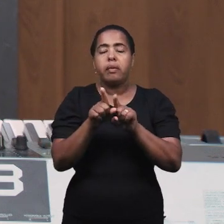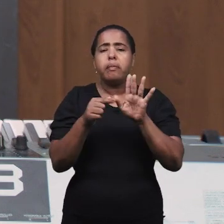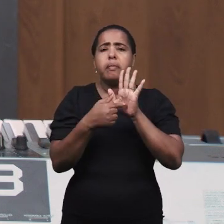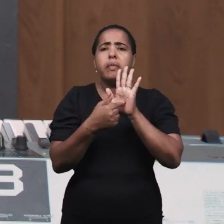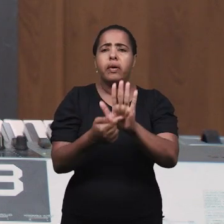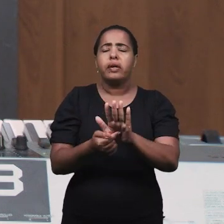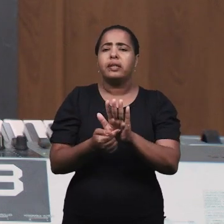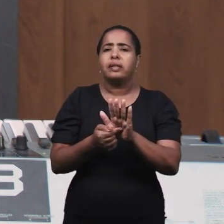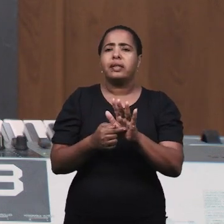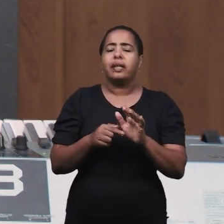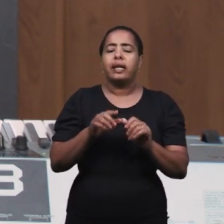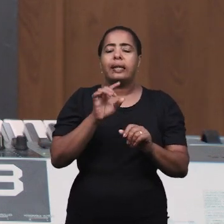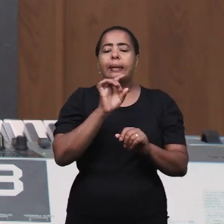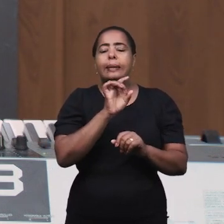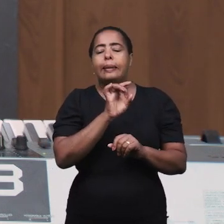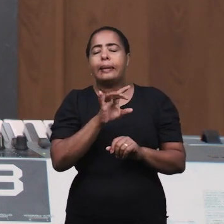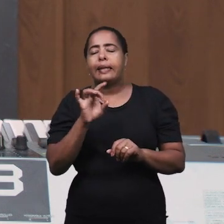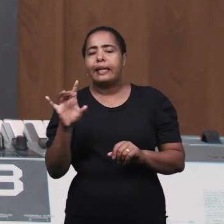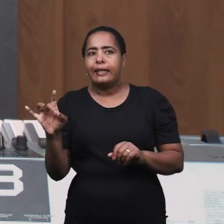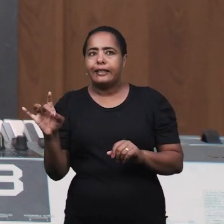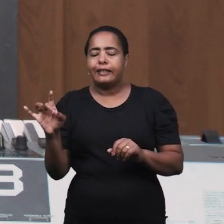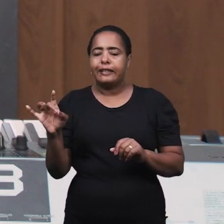aussi indique que